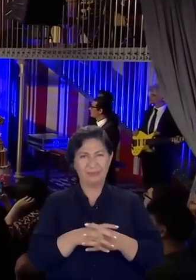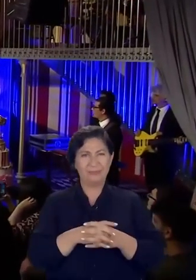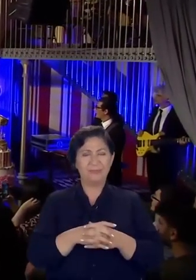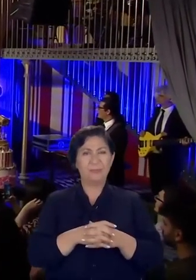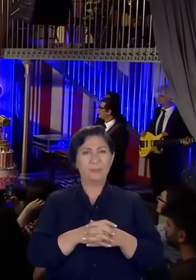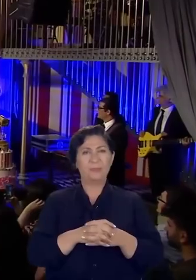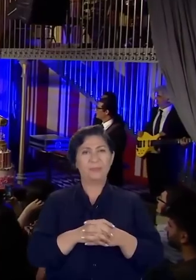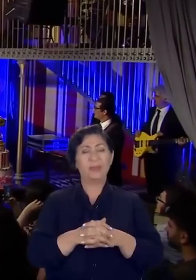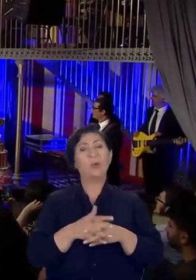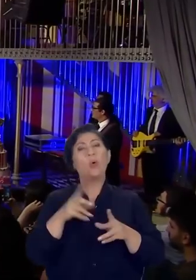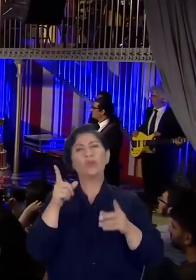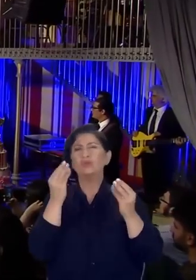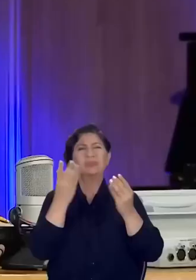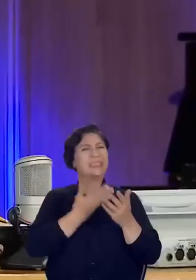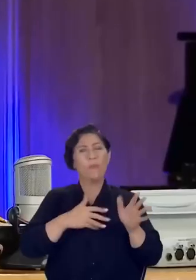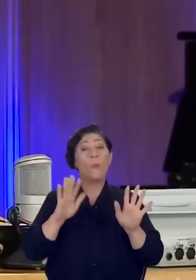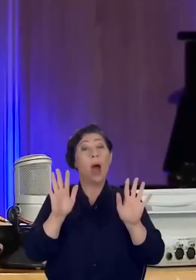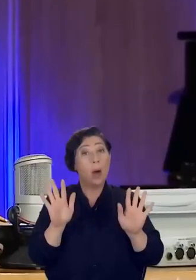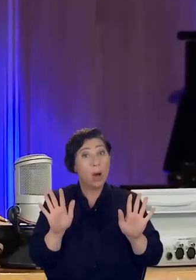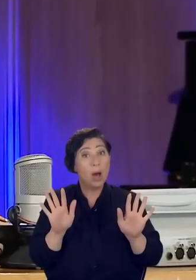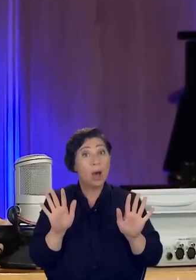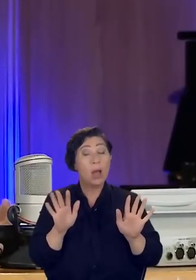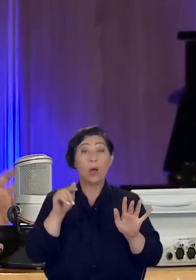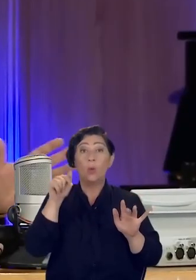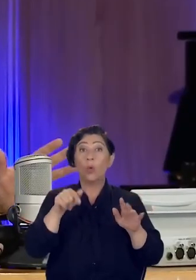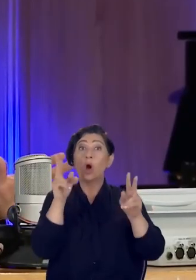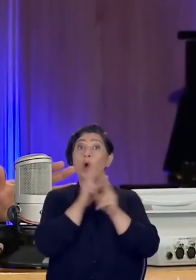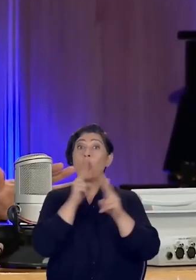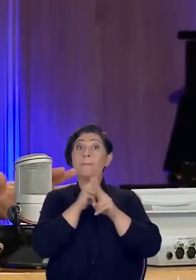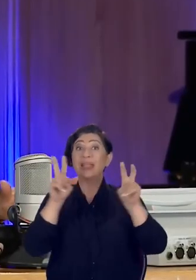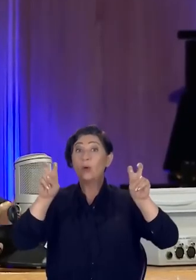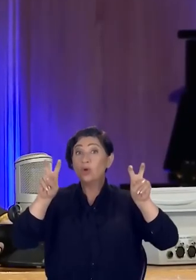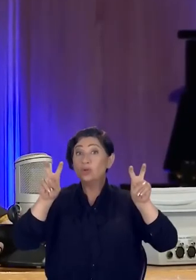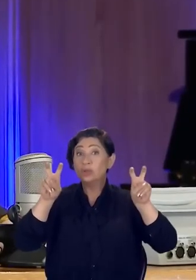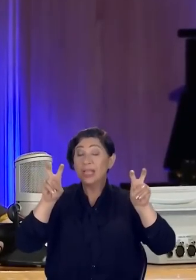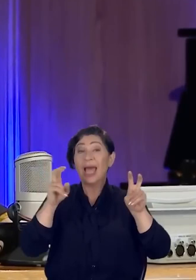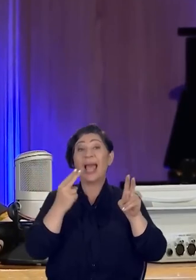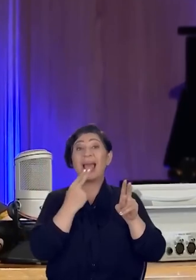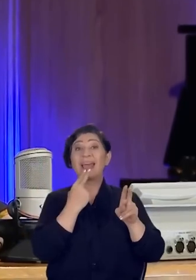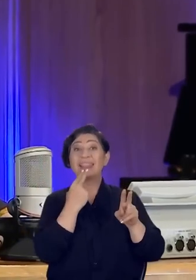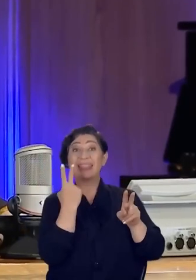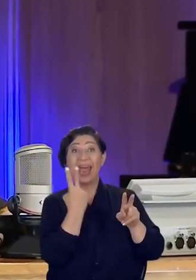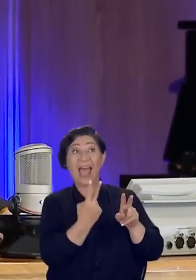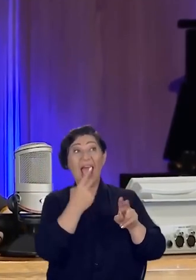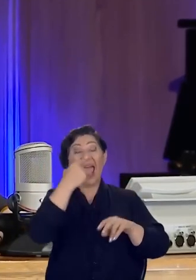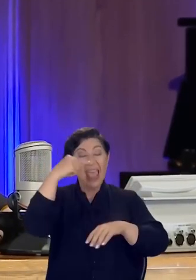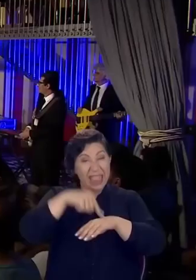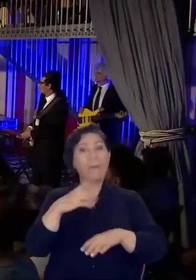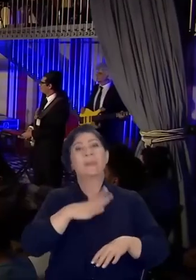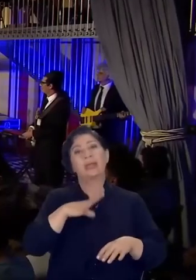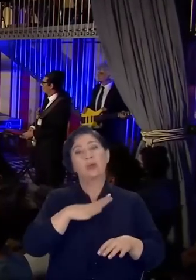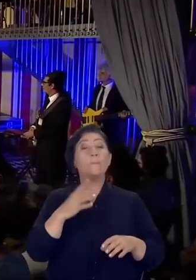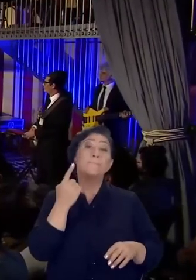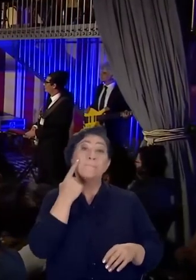kadın. Yani onu da çok sevmiyorum. Ama bu komedi konusunda kadınlara inanmak